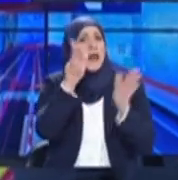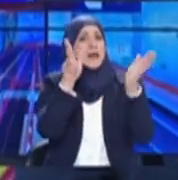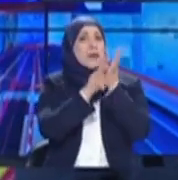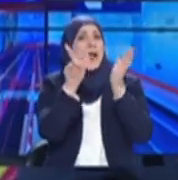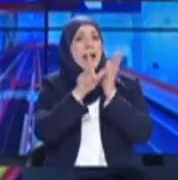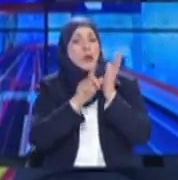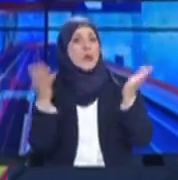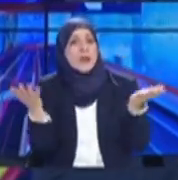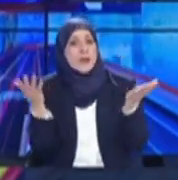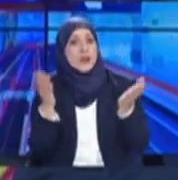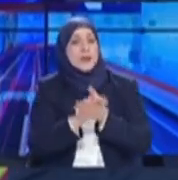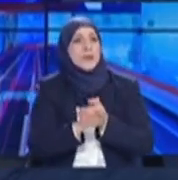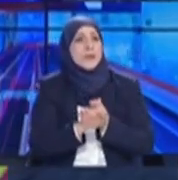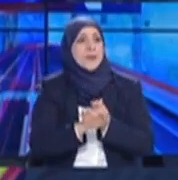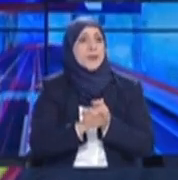المقاهي